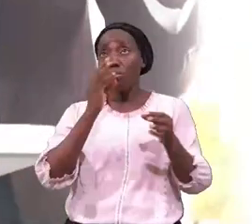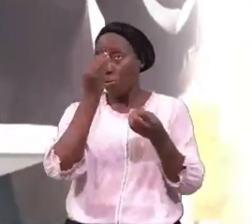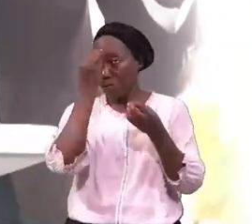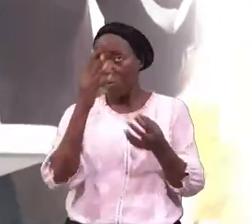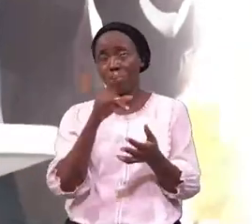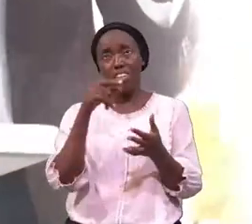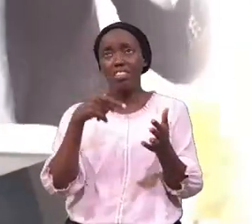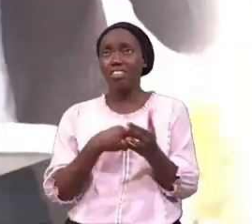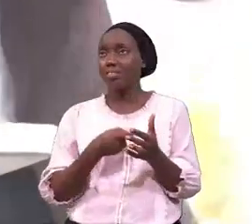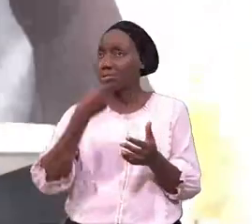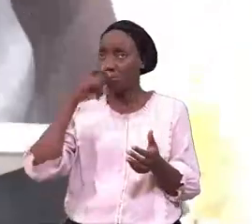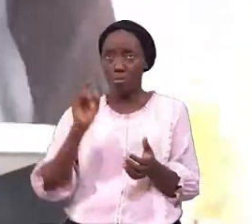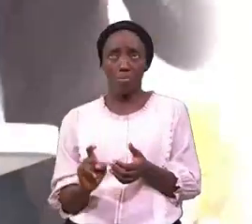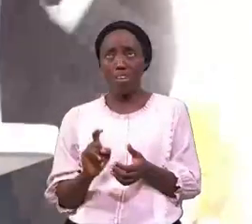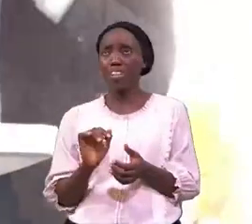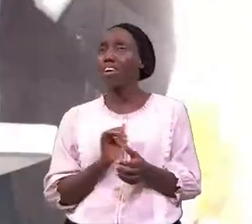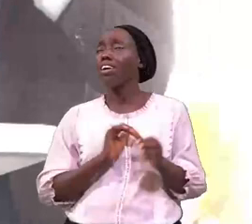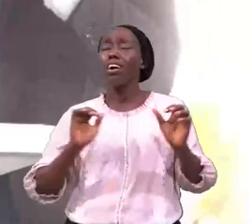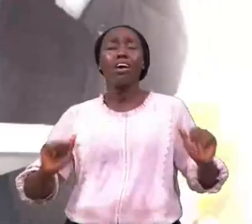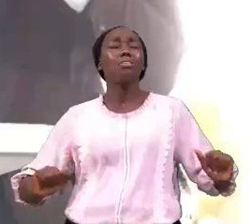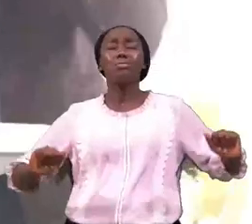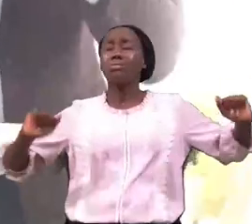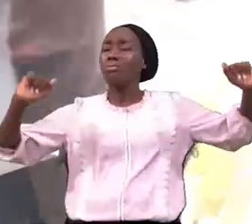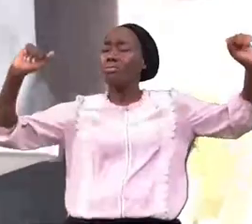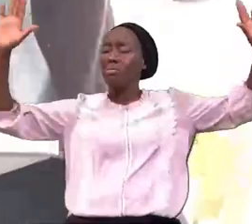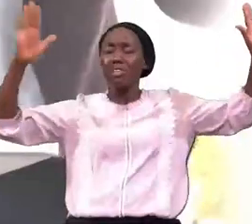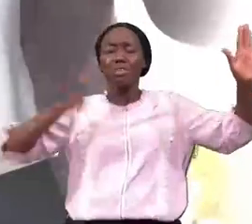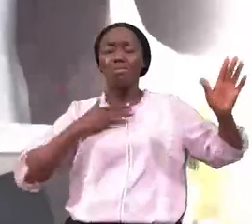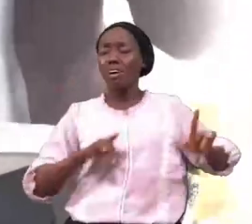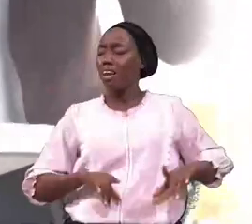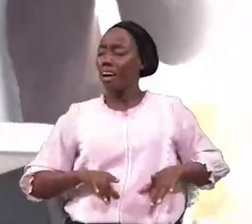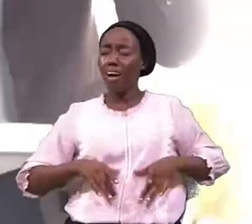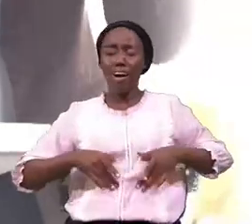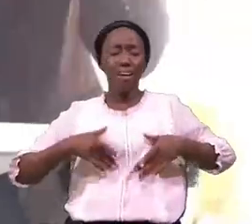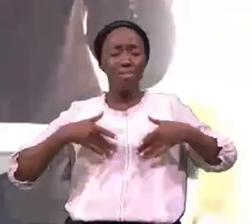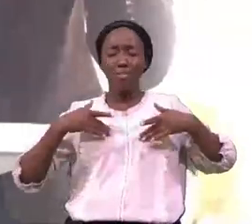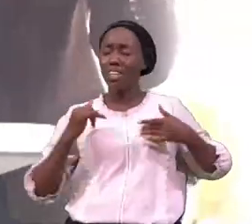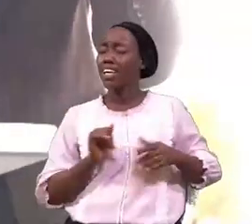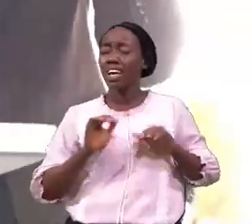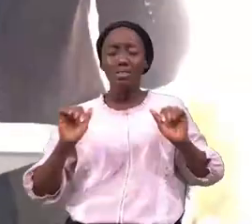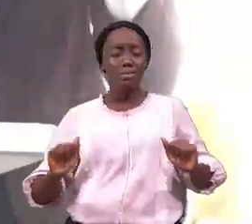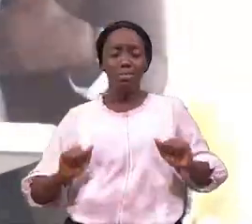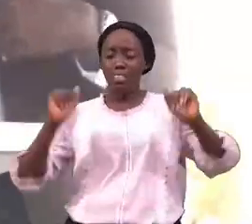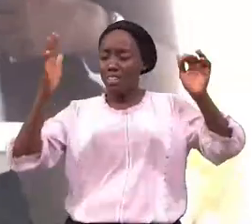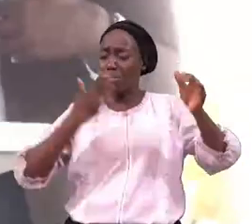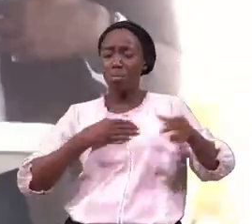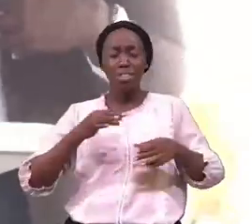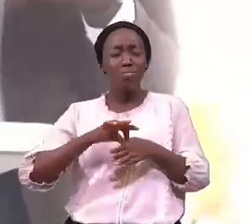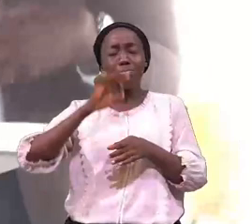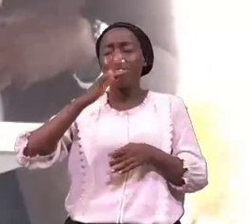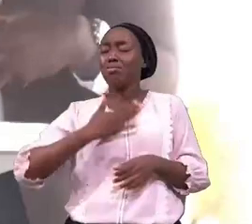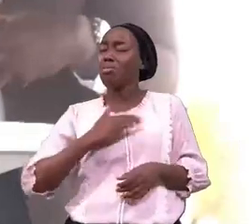Je me consacre ma vie. Je me suis mon esprit, mon âme, mon